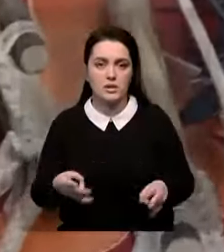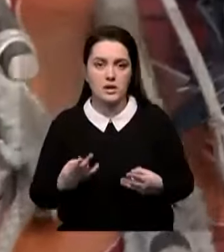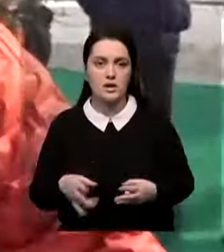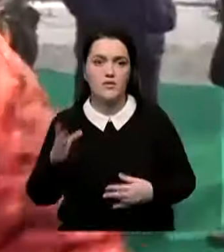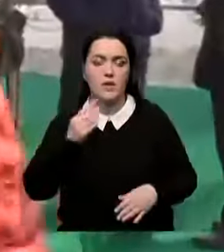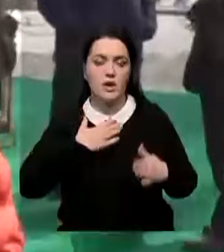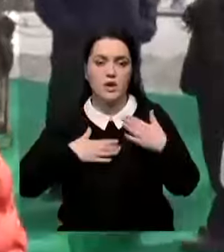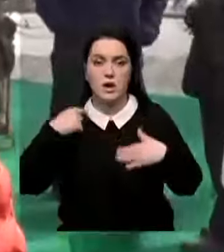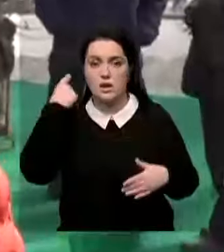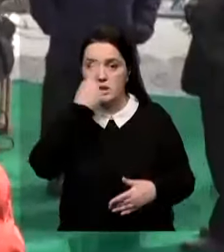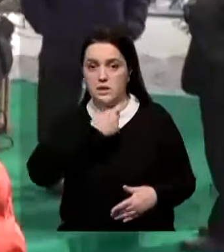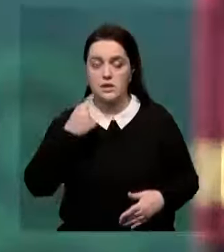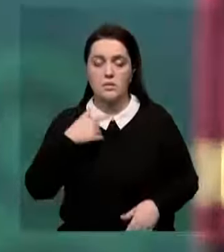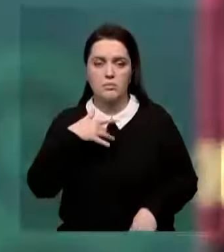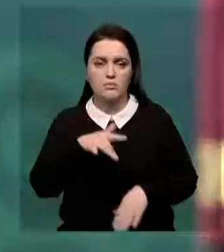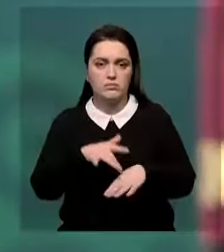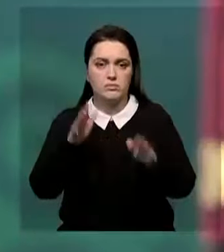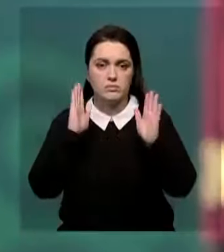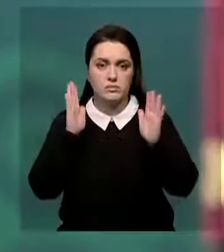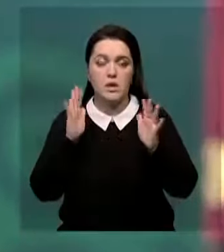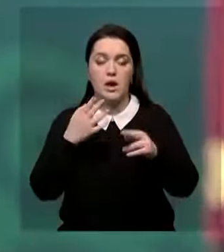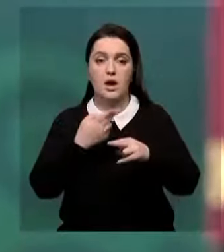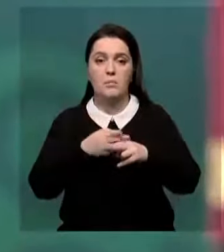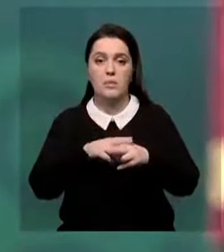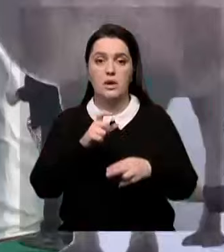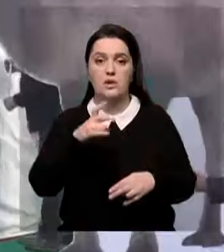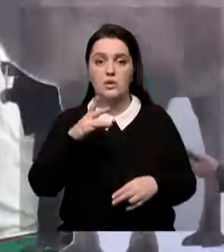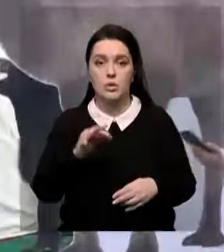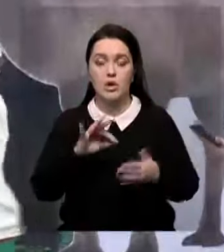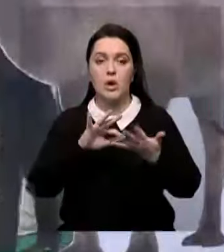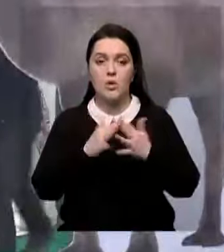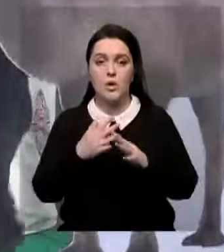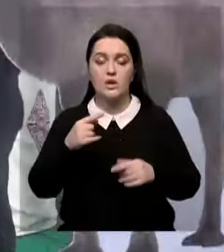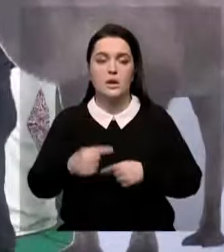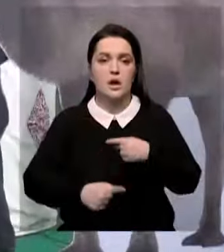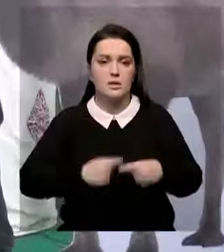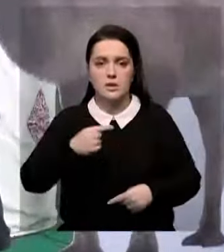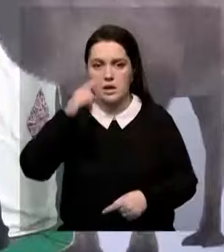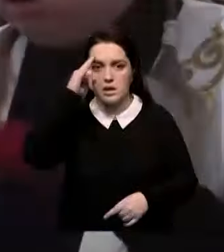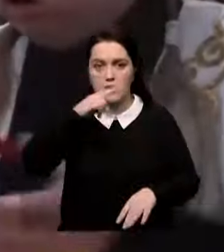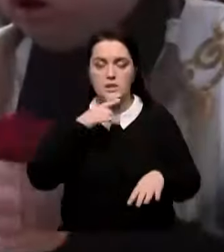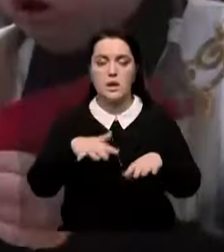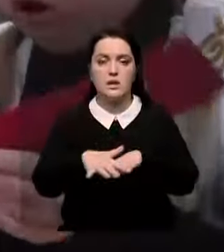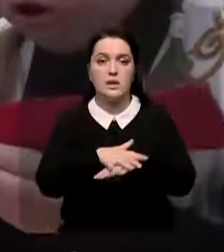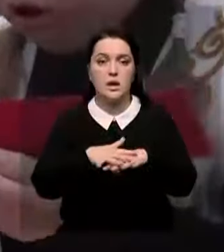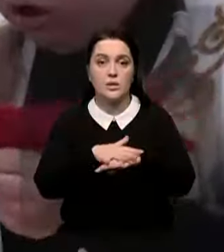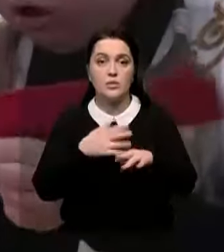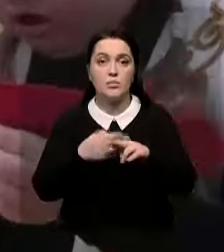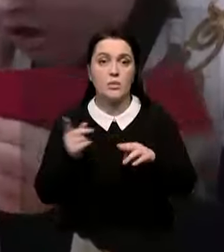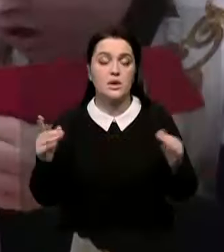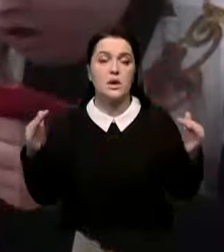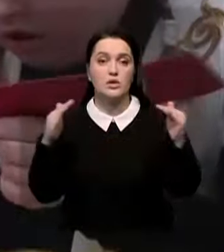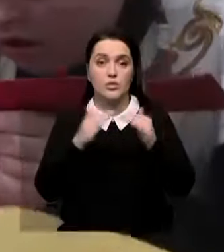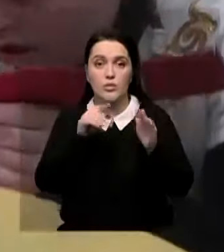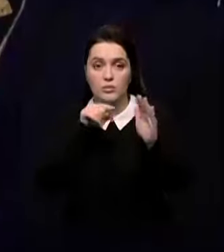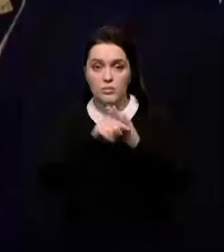радостные лица. Мы любим этот праздник. Представленный горожанам этноаул демонстрировал традиции и обычаи казахского народа от кандасов, а в одной из юрт